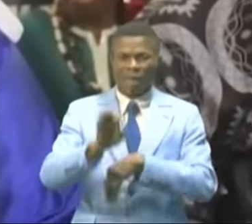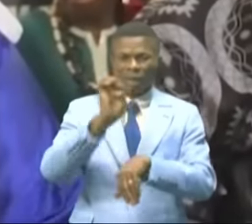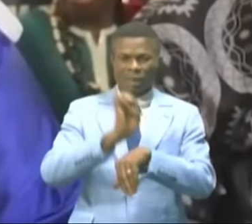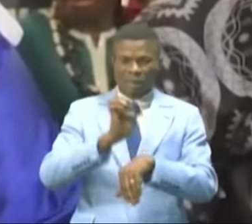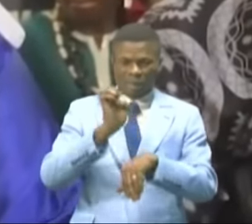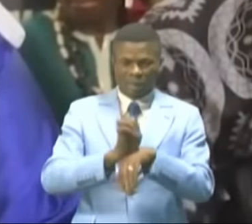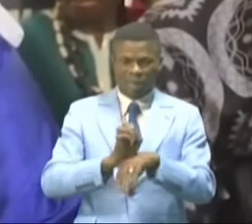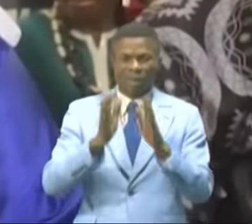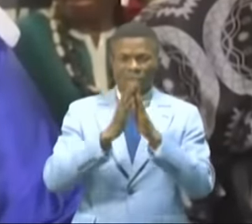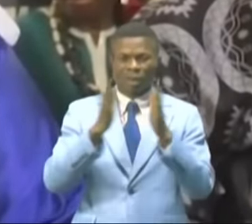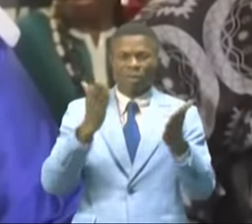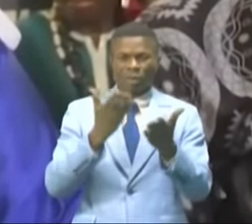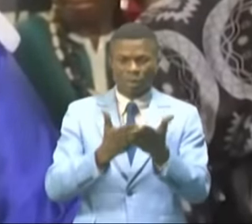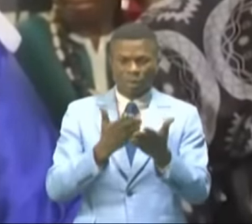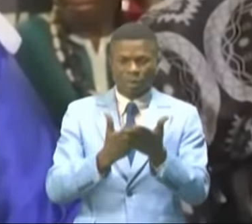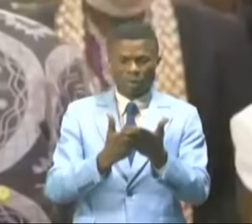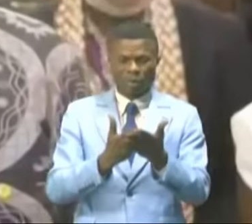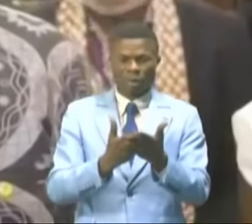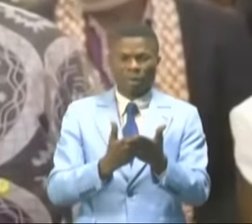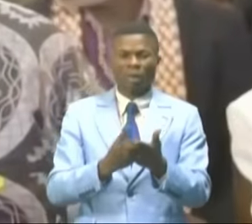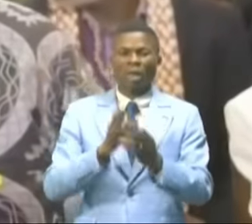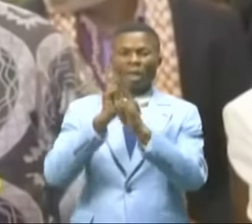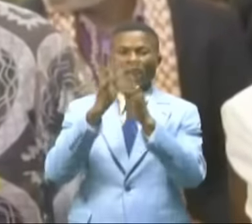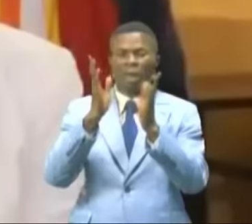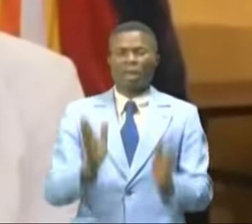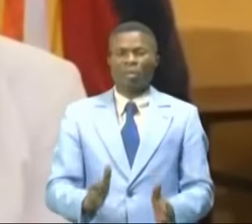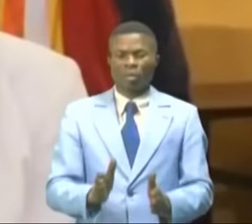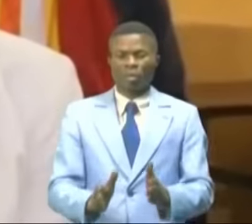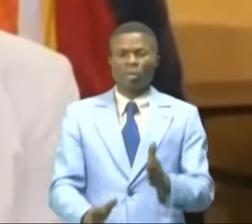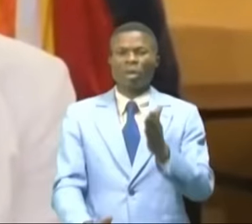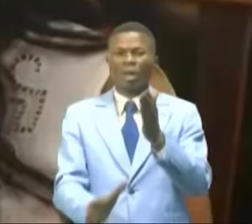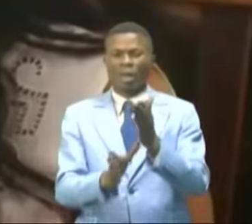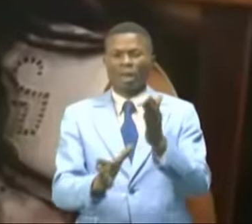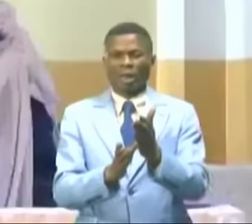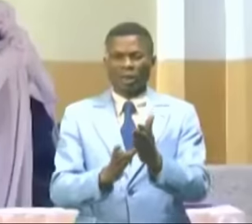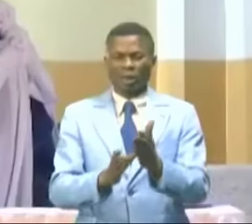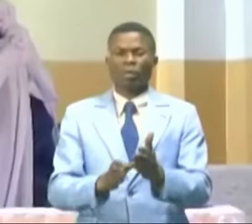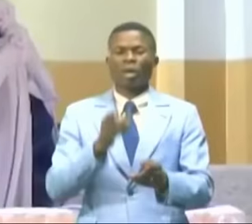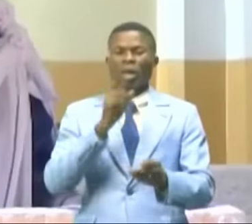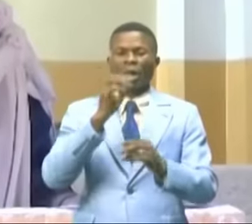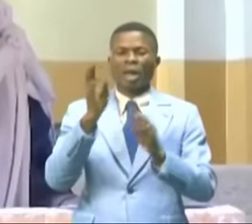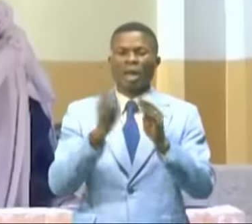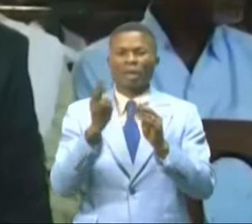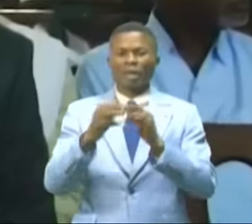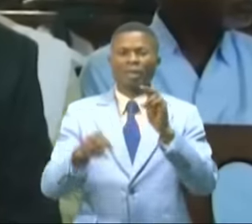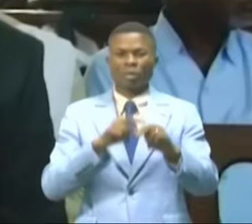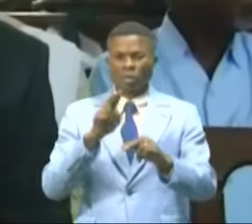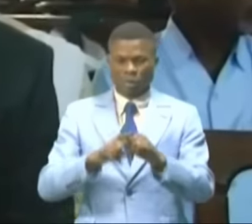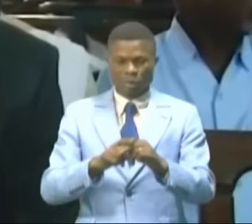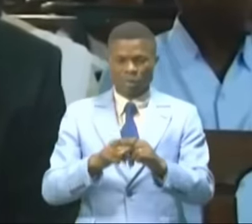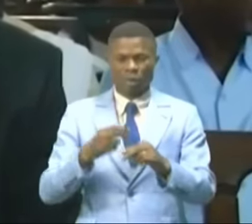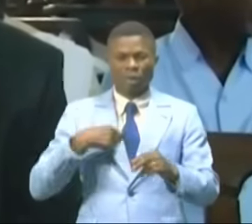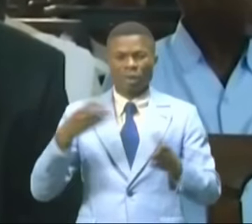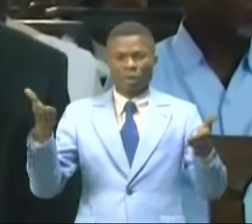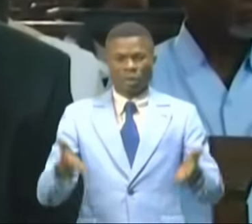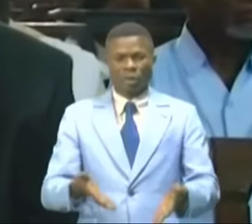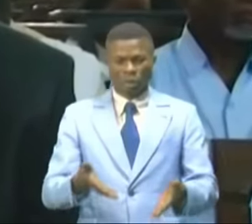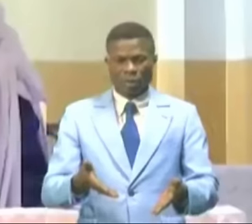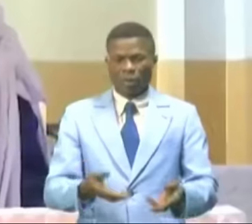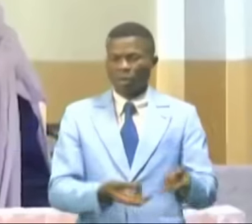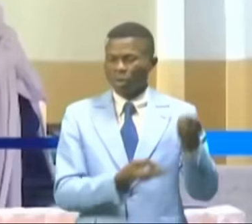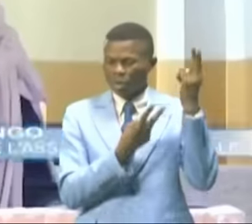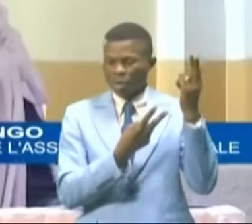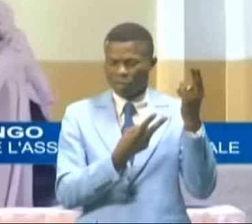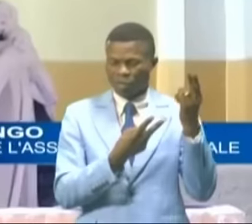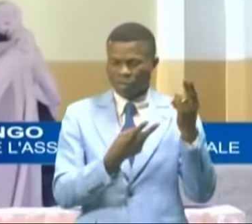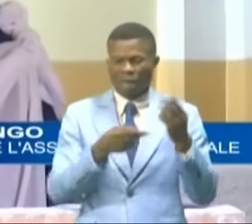Dominique Mounongo, soit élue rapporteure adjointe de la chambre basse du Parlement. Nous le sentons toujours présent car ses valeurs et ses